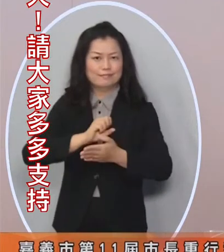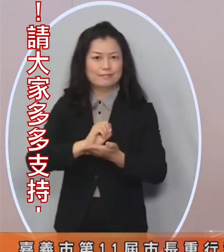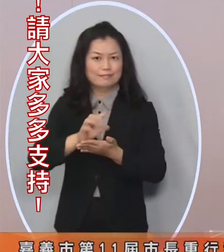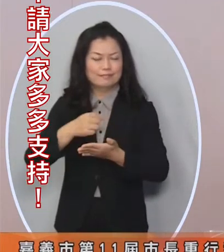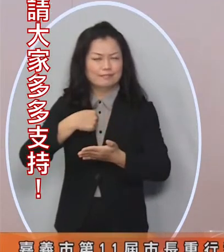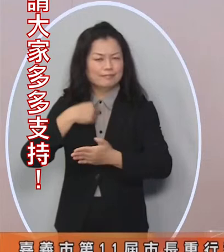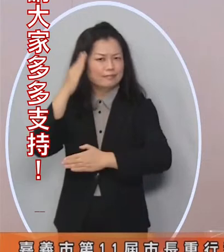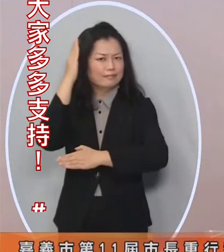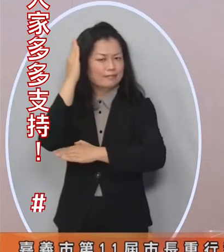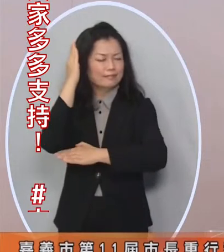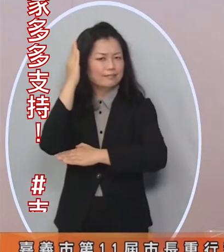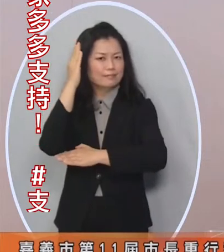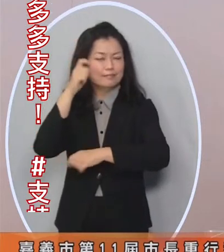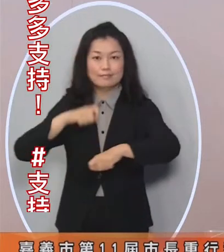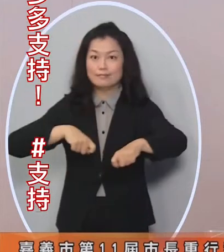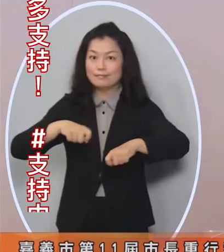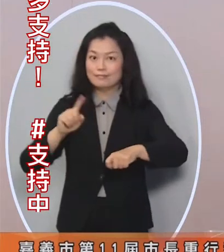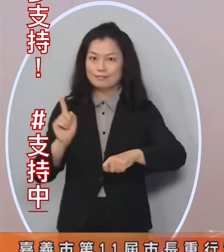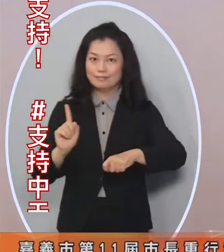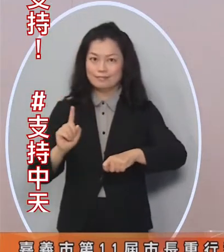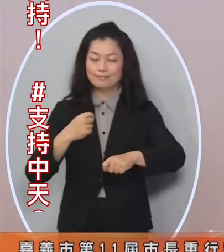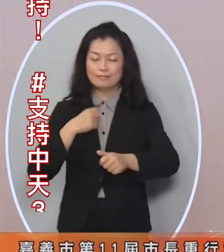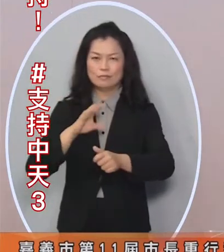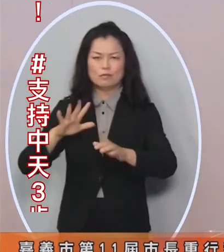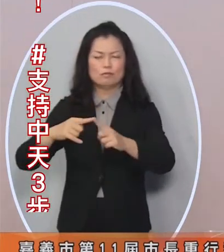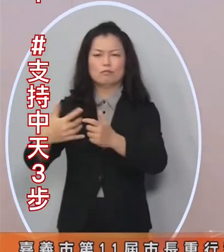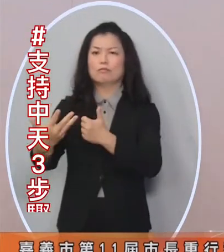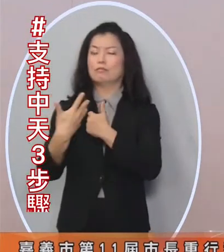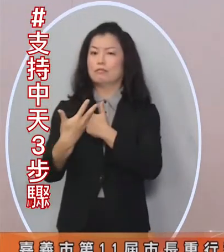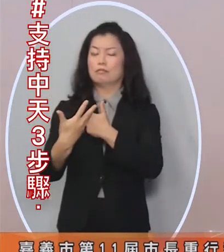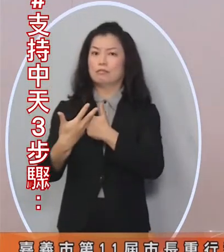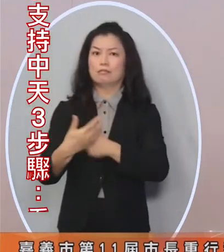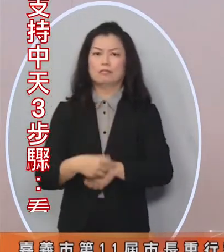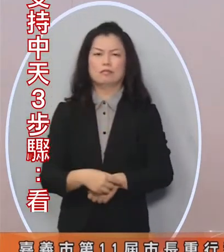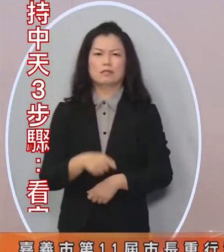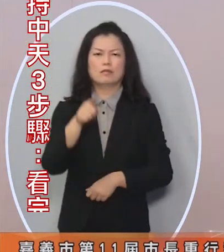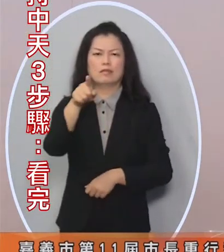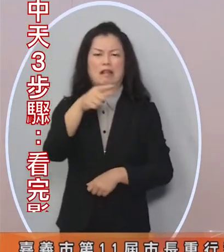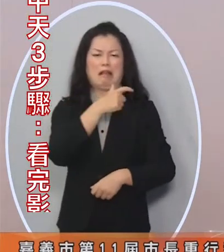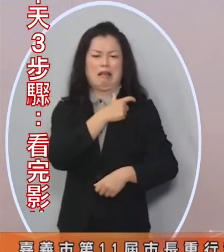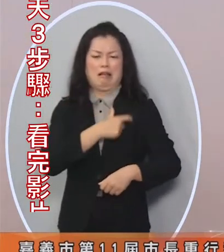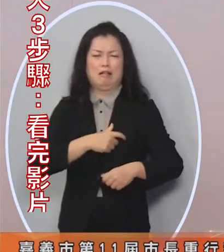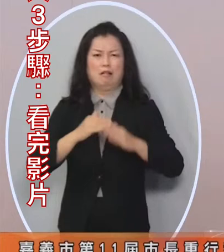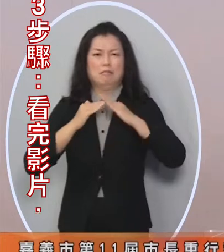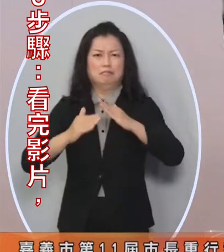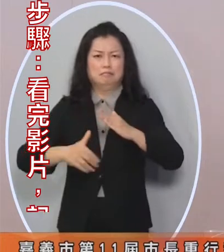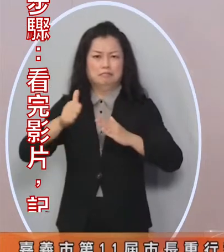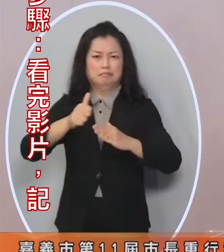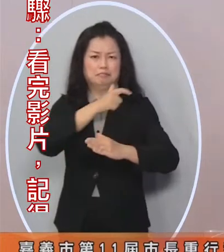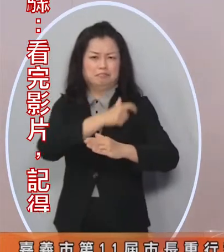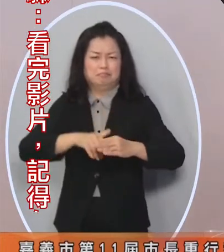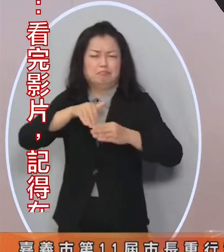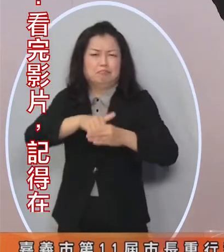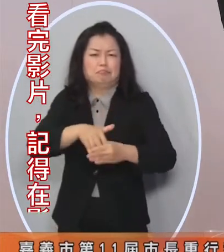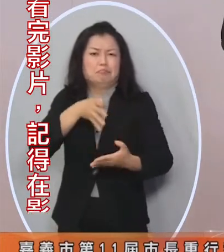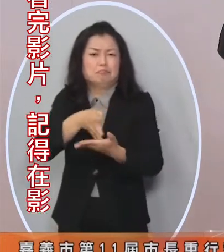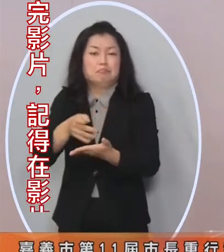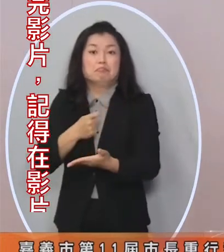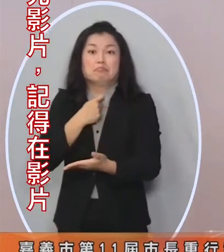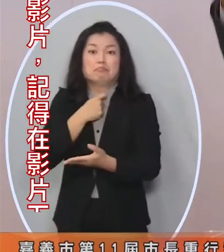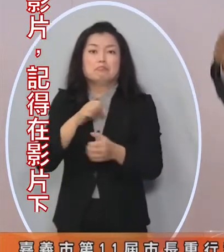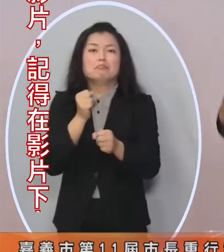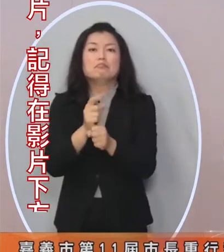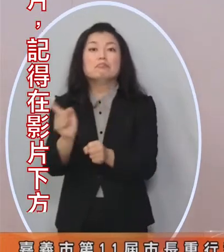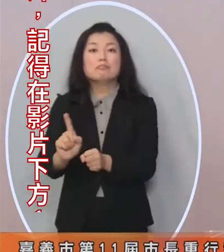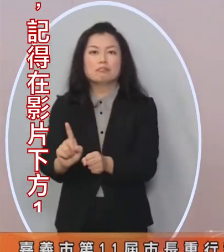见，吼、哦，人问讲啊，陈泰山，啊，你选市长要创啥？我讲我选市长要